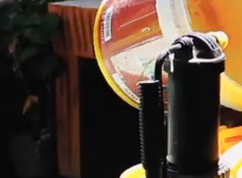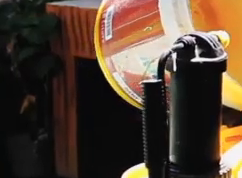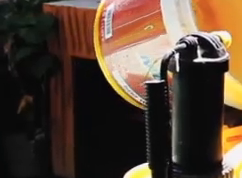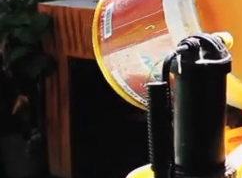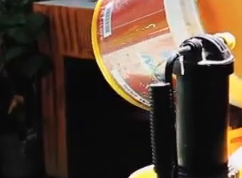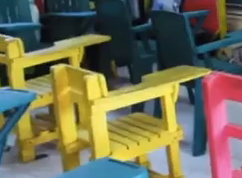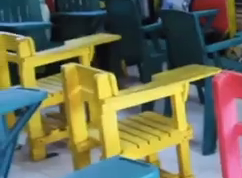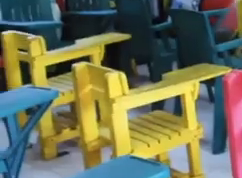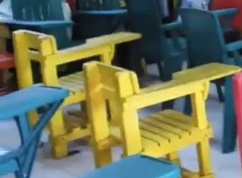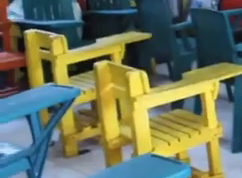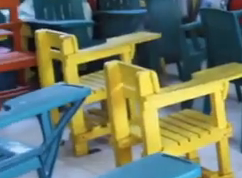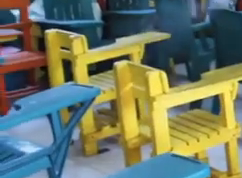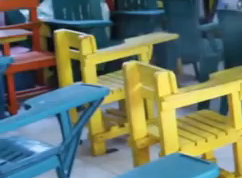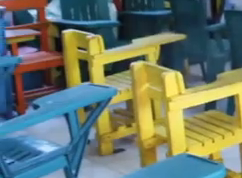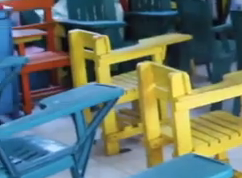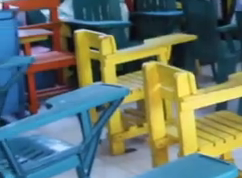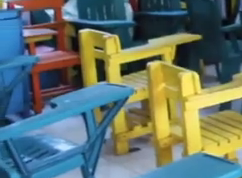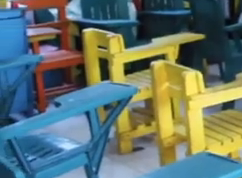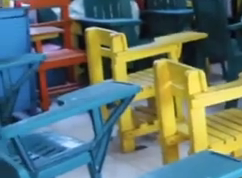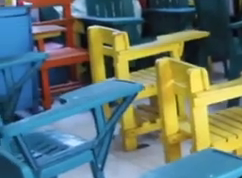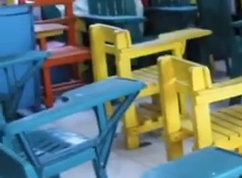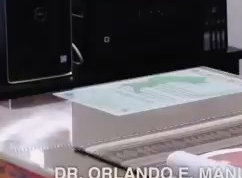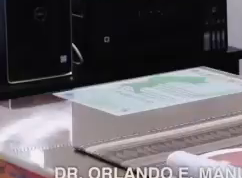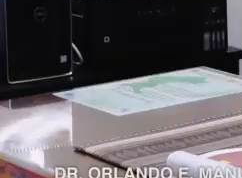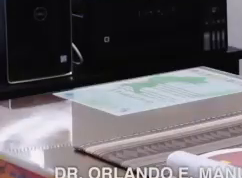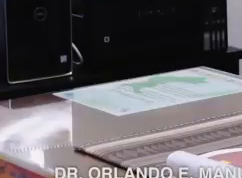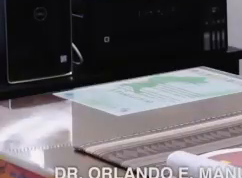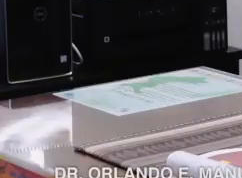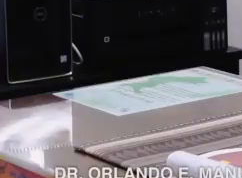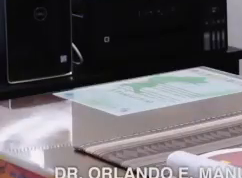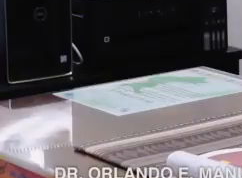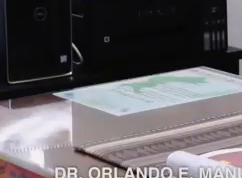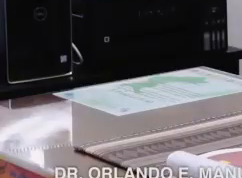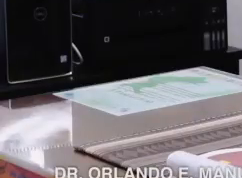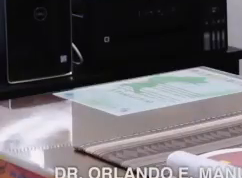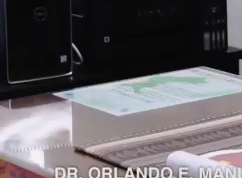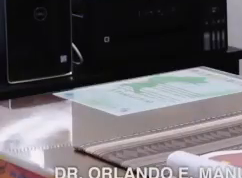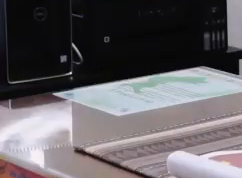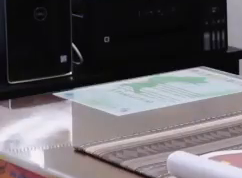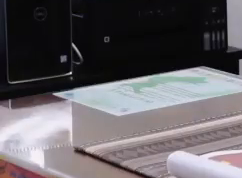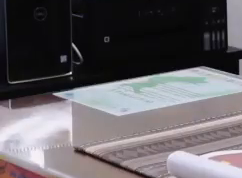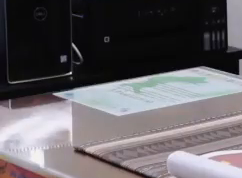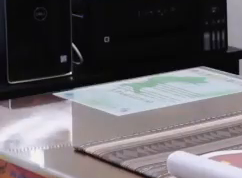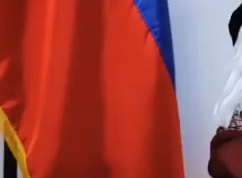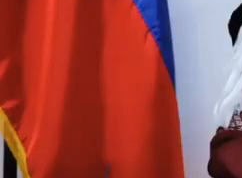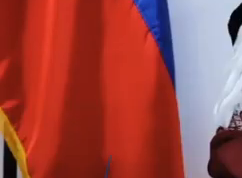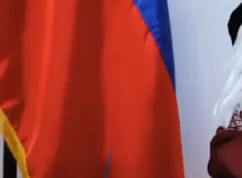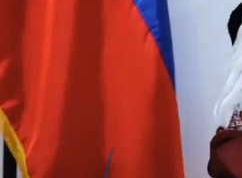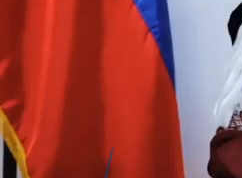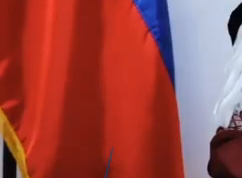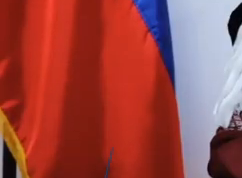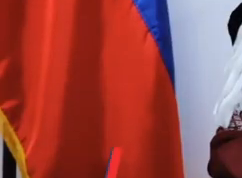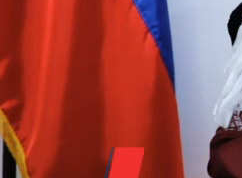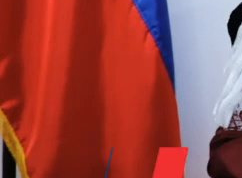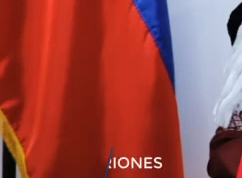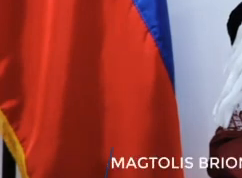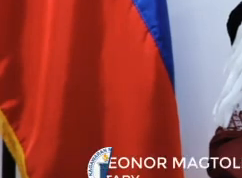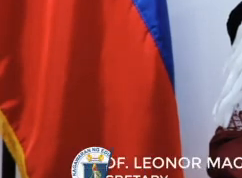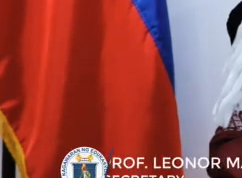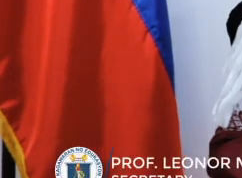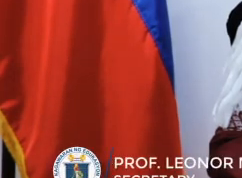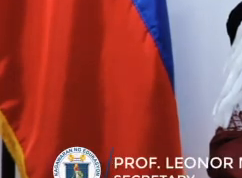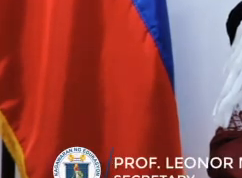Ang ating kalusugan, ang ating safety, ang binabalanse natin. Kami ay